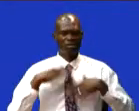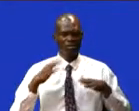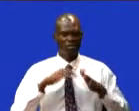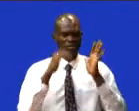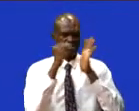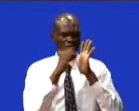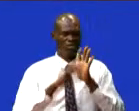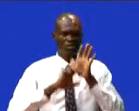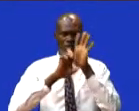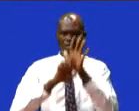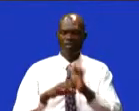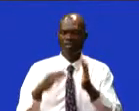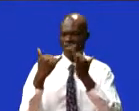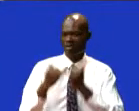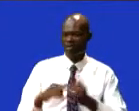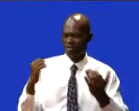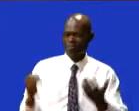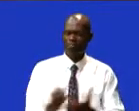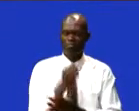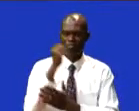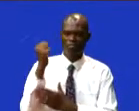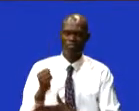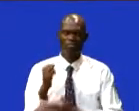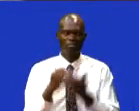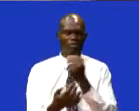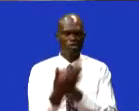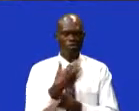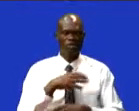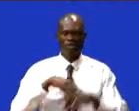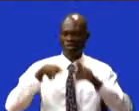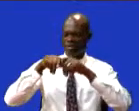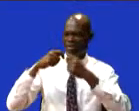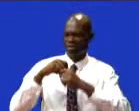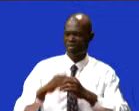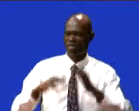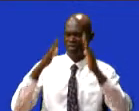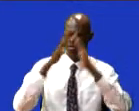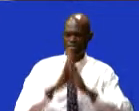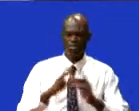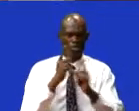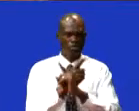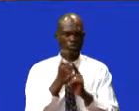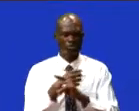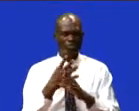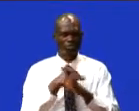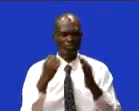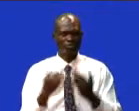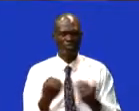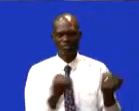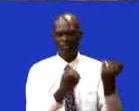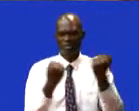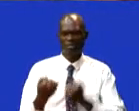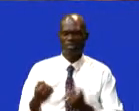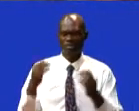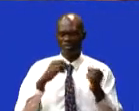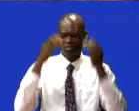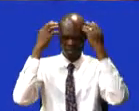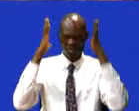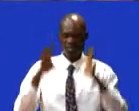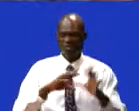mfano wameamka, wamebomolewa manyumba yao, watoto waendi wajua wataenda